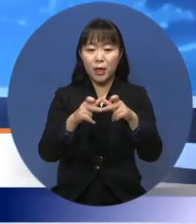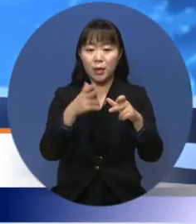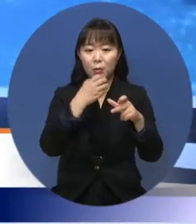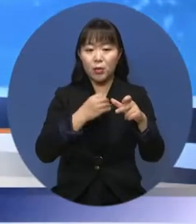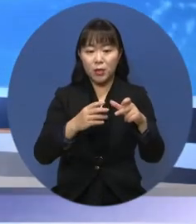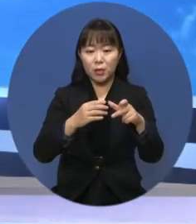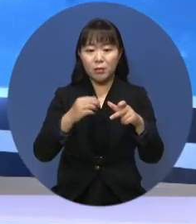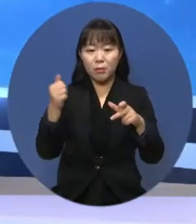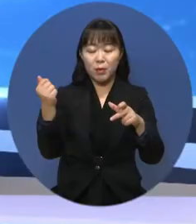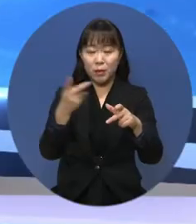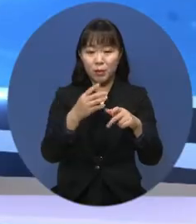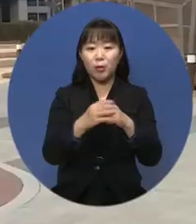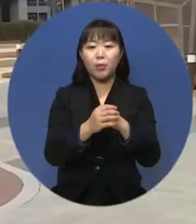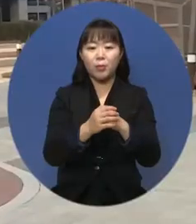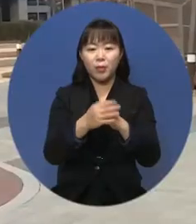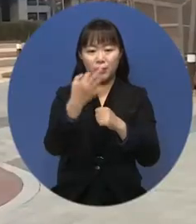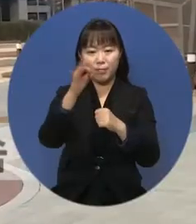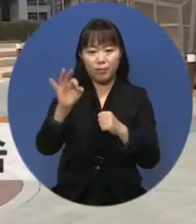됐습니다